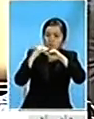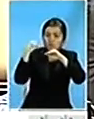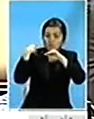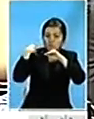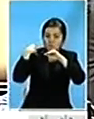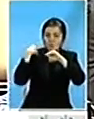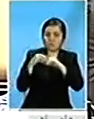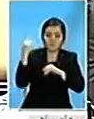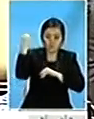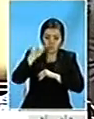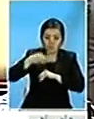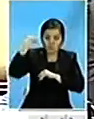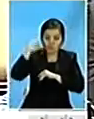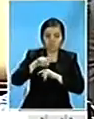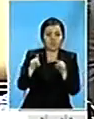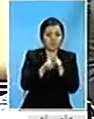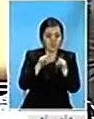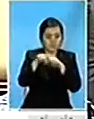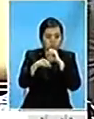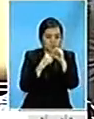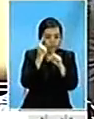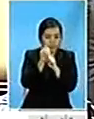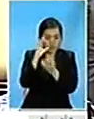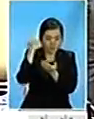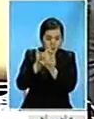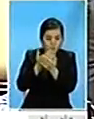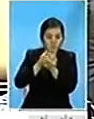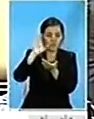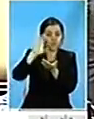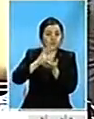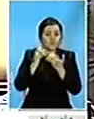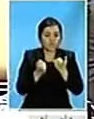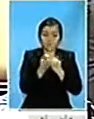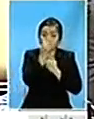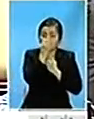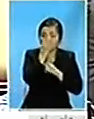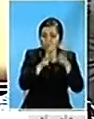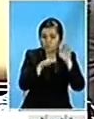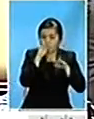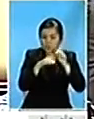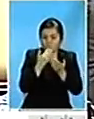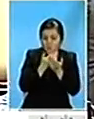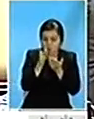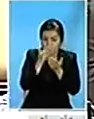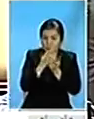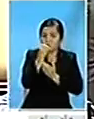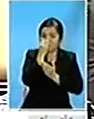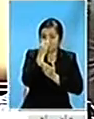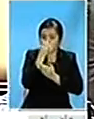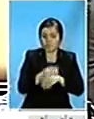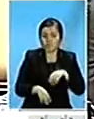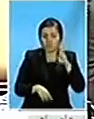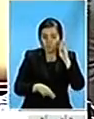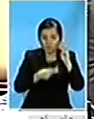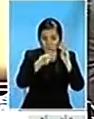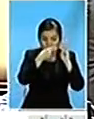ทุกๆปีแม้กระทั่งในปีนี้นะครับซึ่งเป็นปีงบประมาณปัจจุบันเราต้องตั้งดอกเบี้ยไว้จ่ายหนี้จำนวนดังกล่าวสูงถึง 68,000